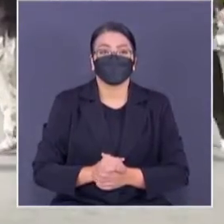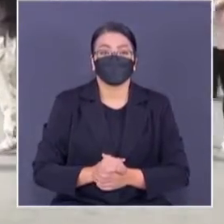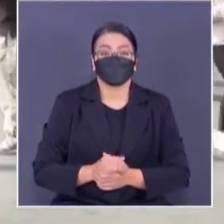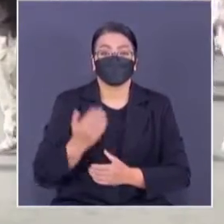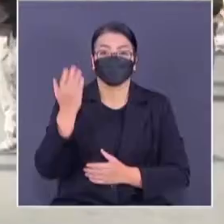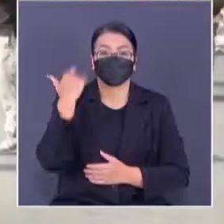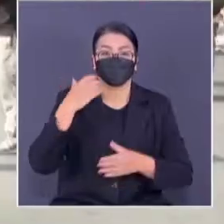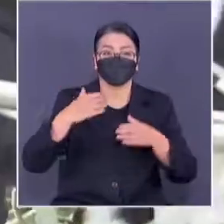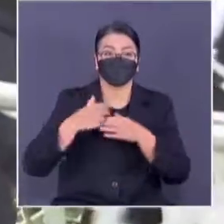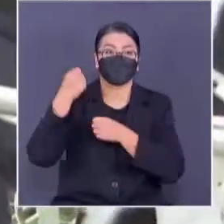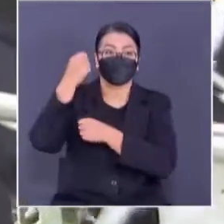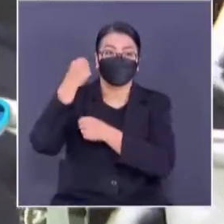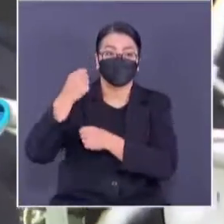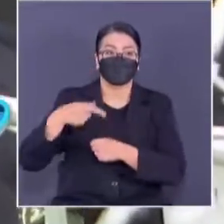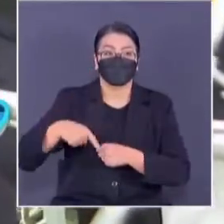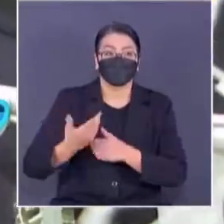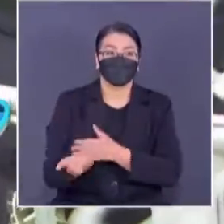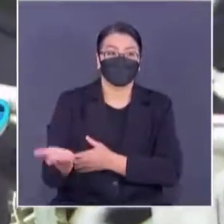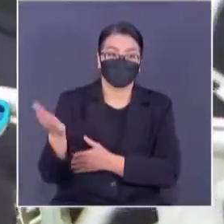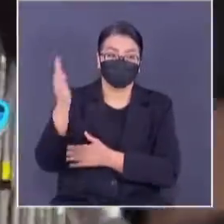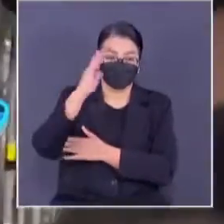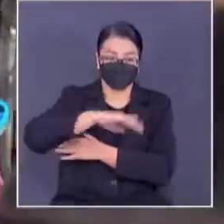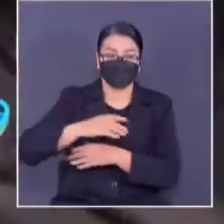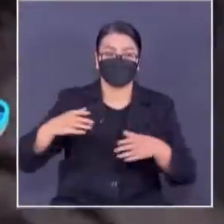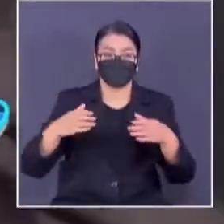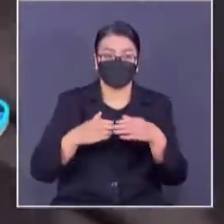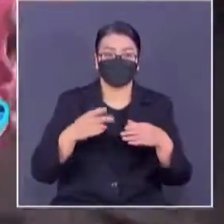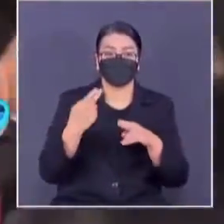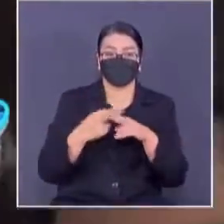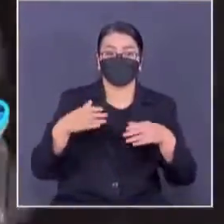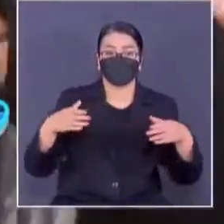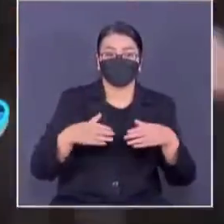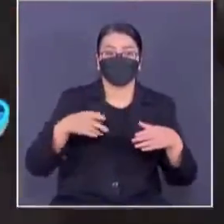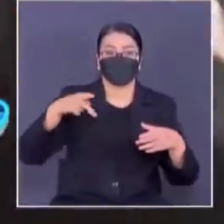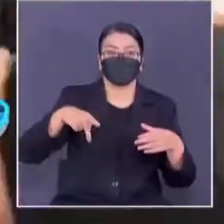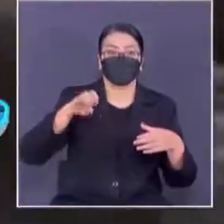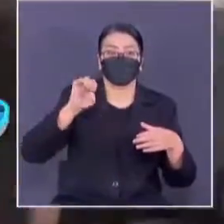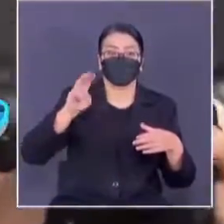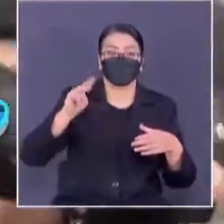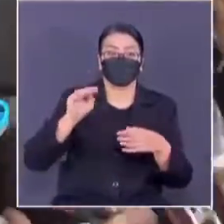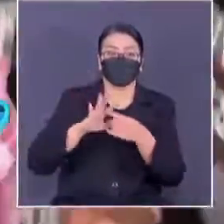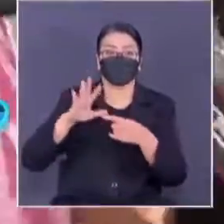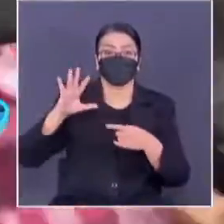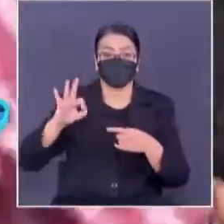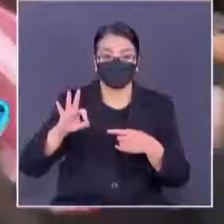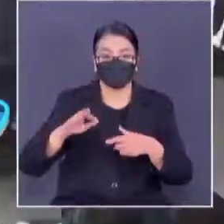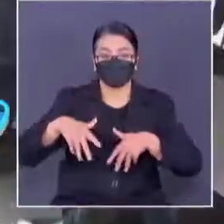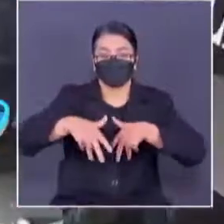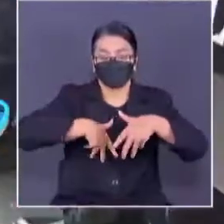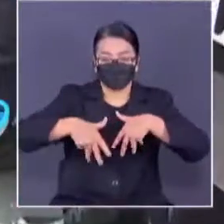เมื่อวานนี้ครับบรรยากาศตึงเครียดตลอดทั้งวันนะครับเมื่อกลุ่มผู้ชุมนุมขบวนการประชาชนเพื่อสังคมที่เป็นธรร